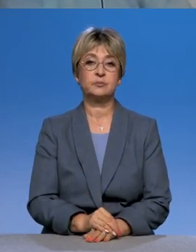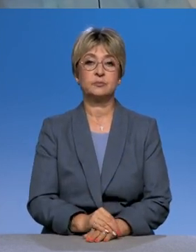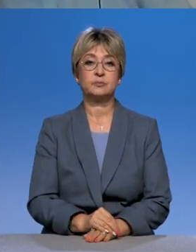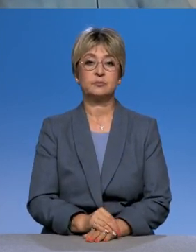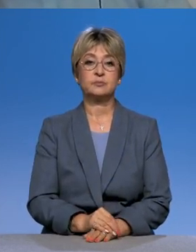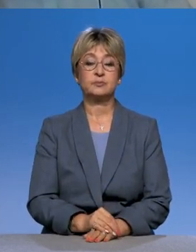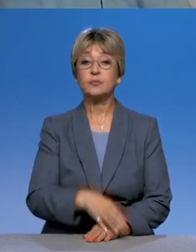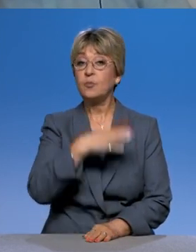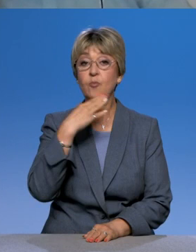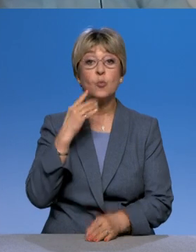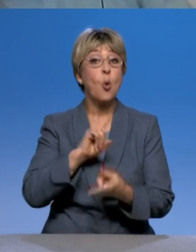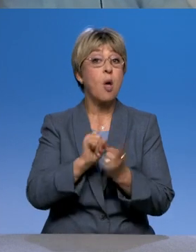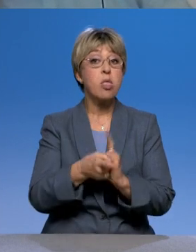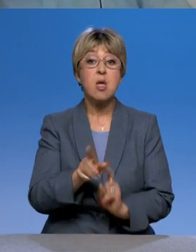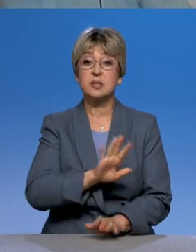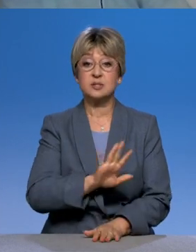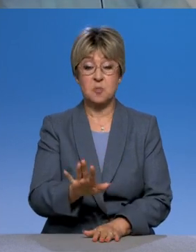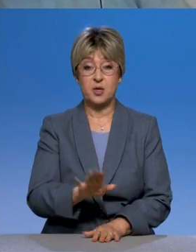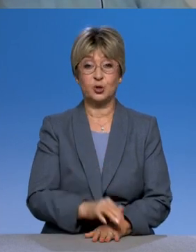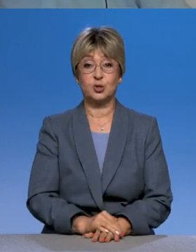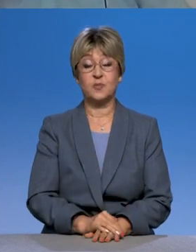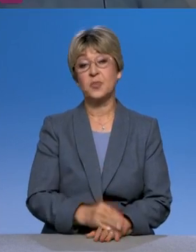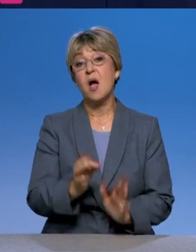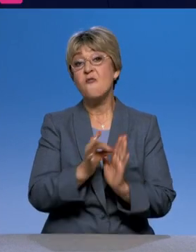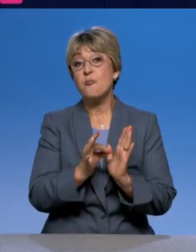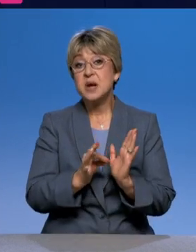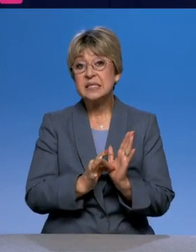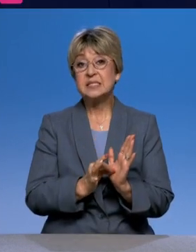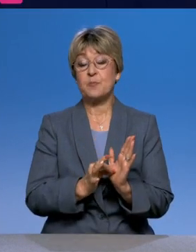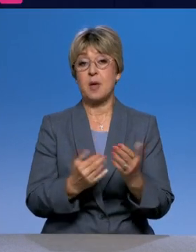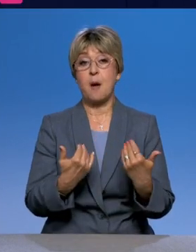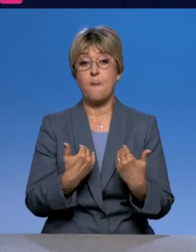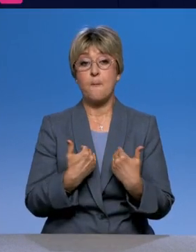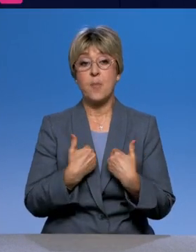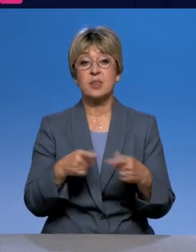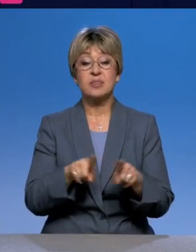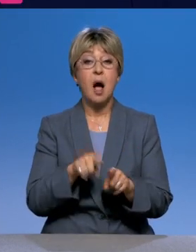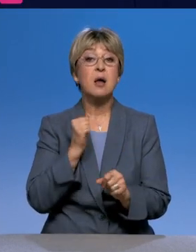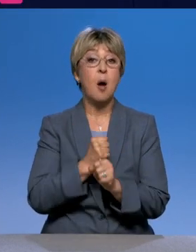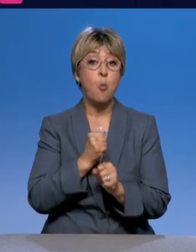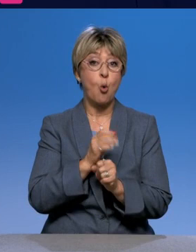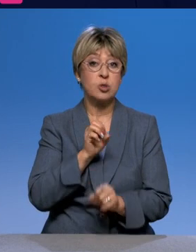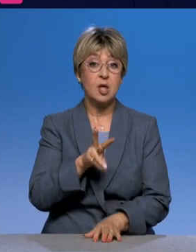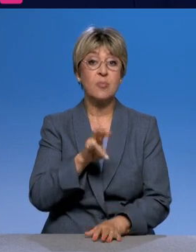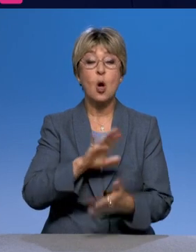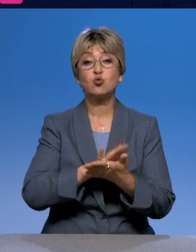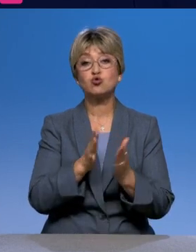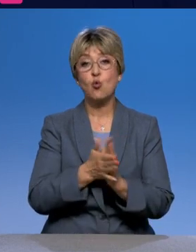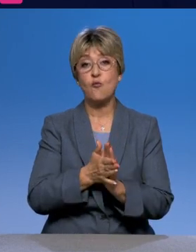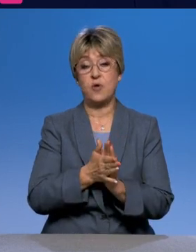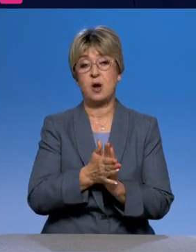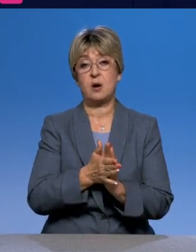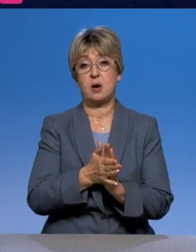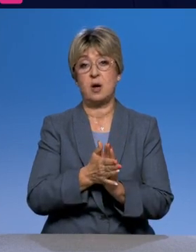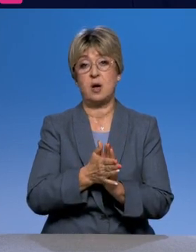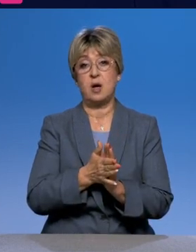Много не изменится на самом деле, потому что, в принципе, мы и так работаем на условиях договоренности, как правильно сказал